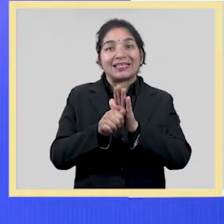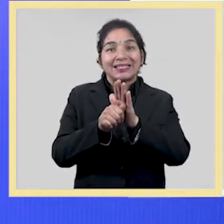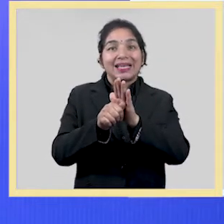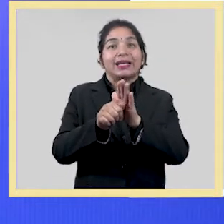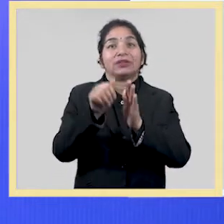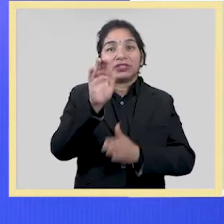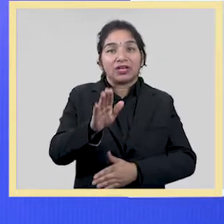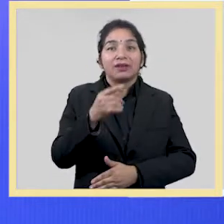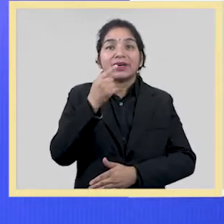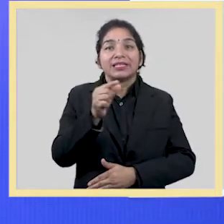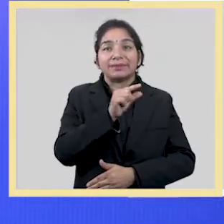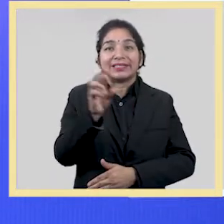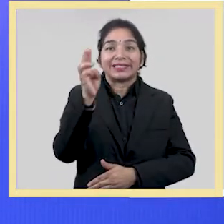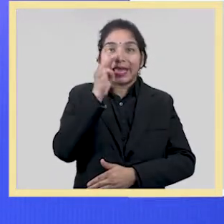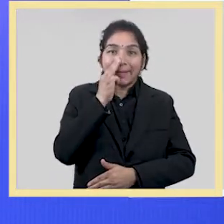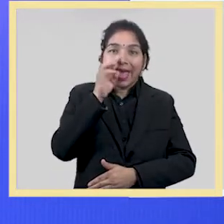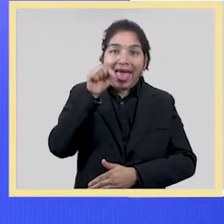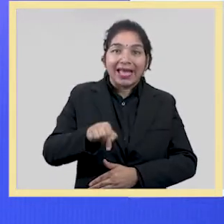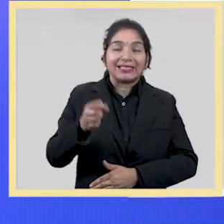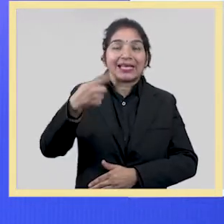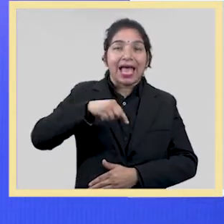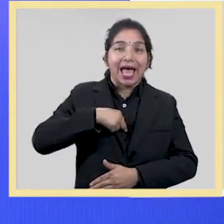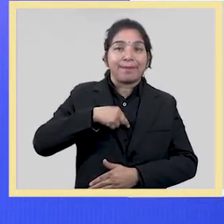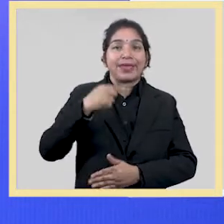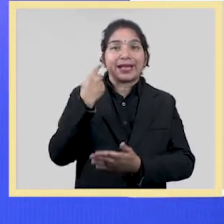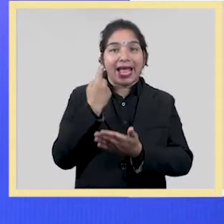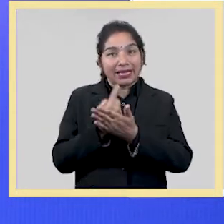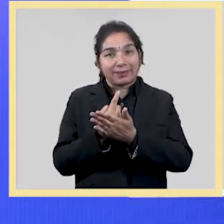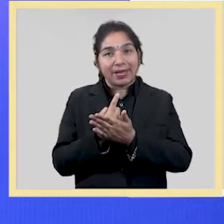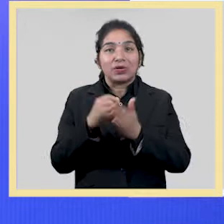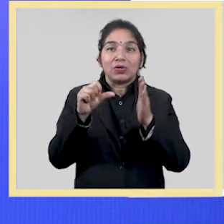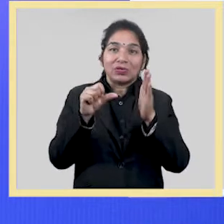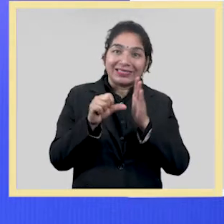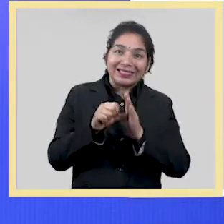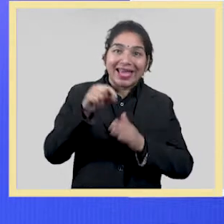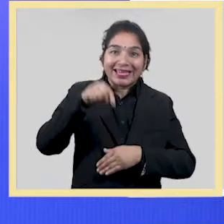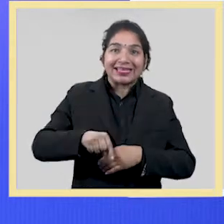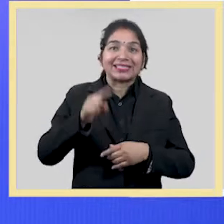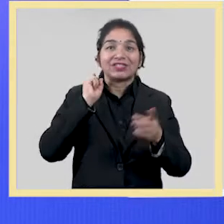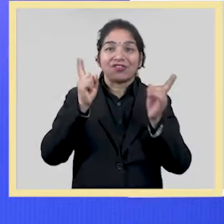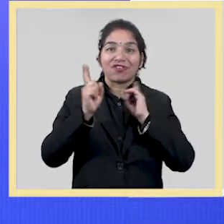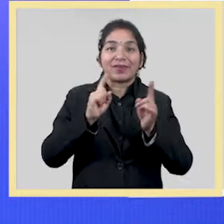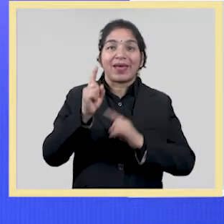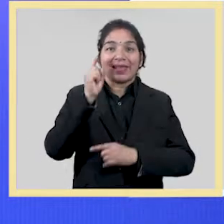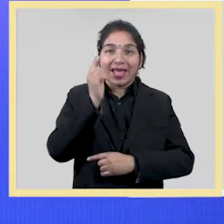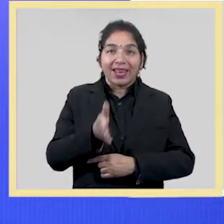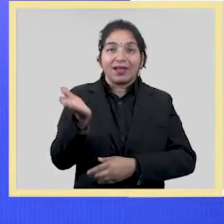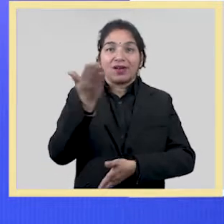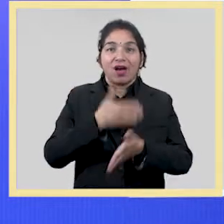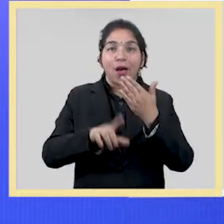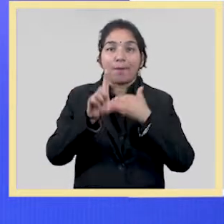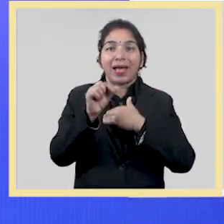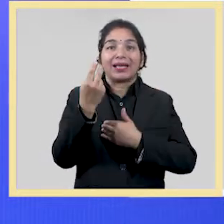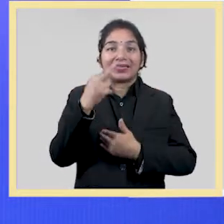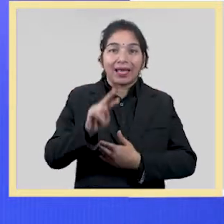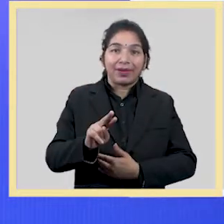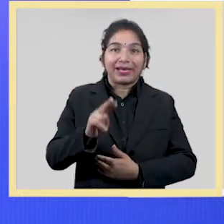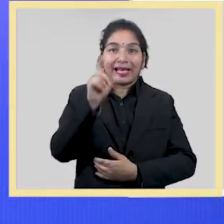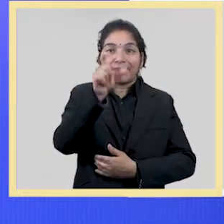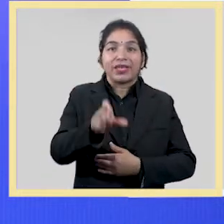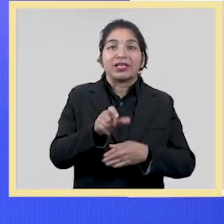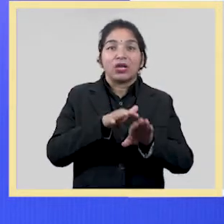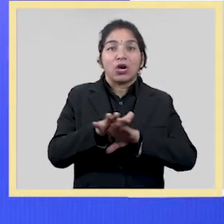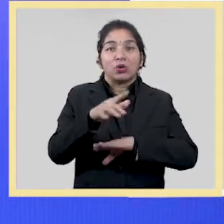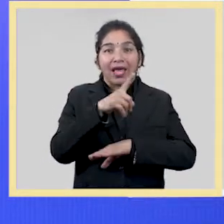त भन्ने सवालमा आज हामी काठमाडौँ जिल्ला स्थित गोकर्णेश्वर नगरपालिकाले अपाङ्गता भएका व्यक्तिहरूका